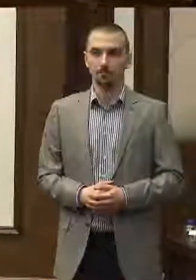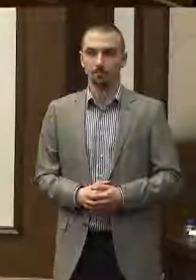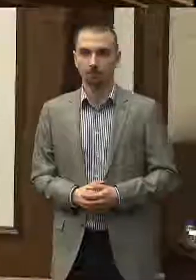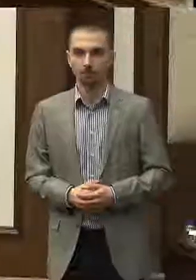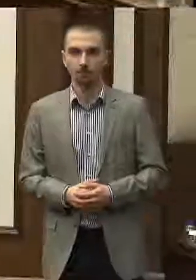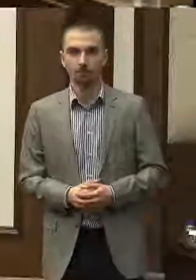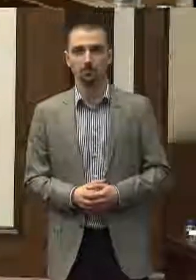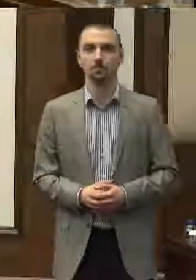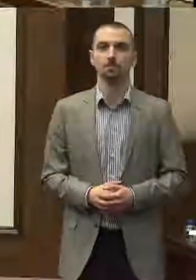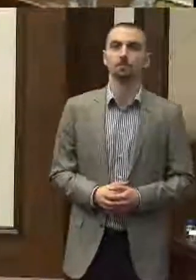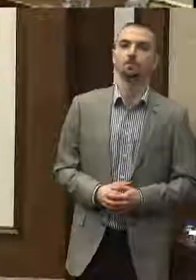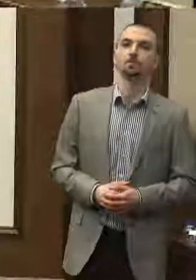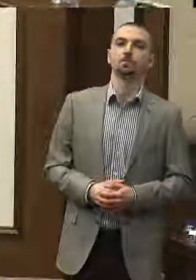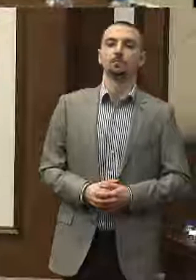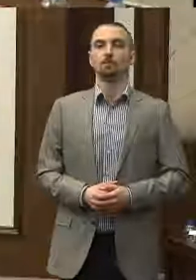3